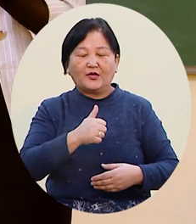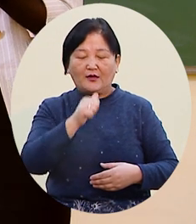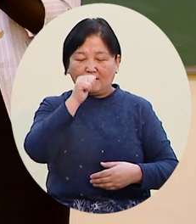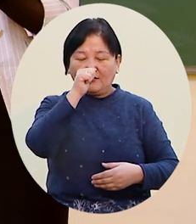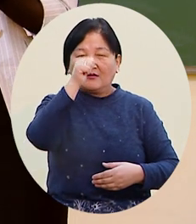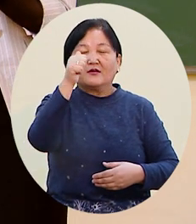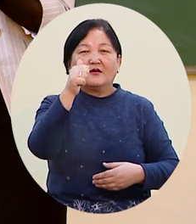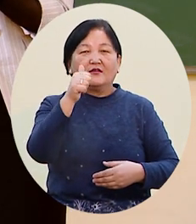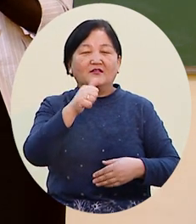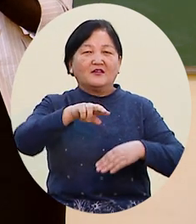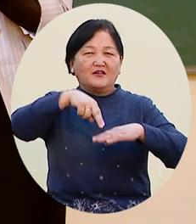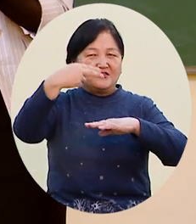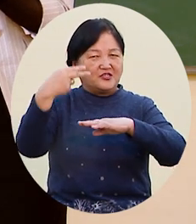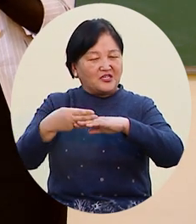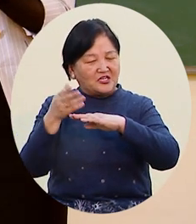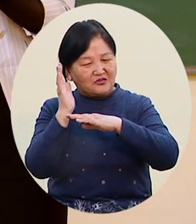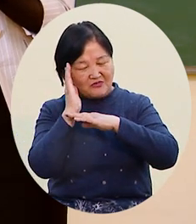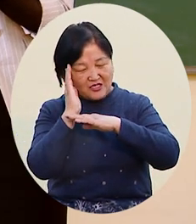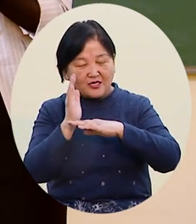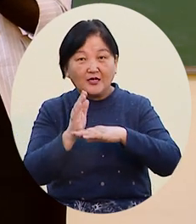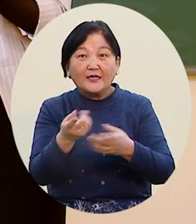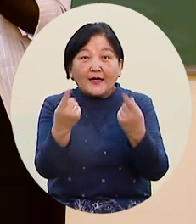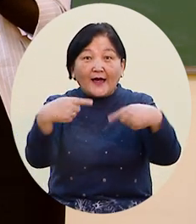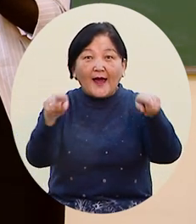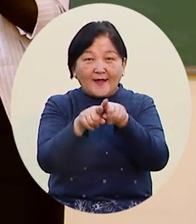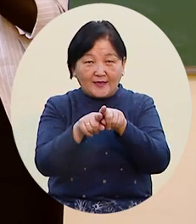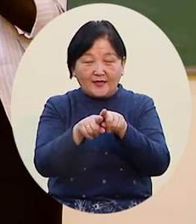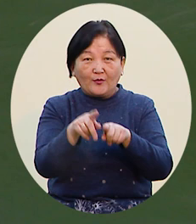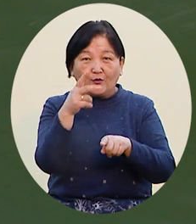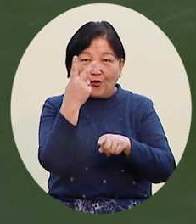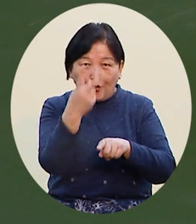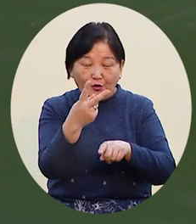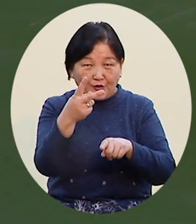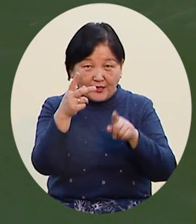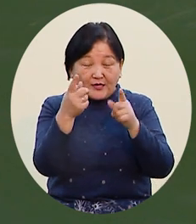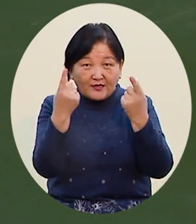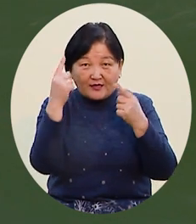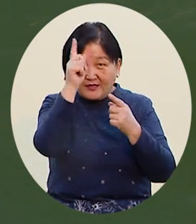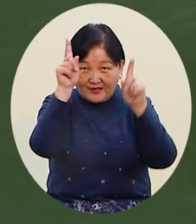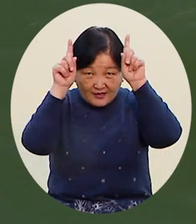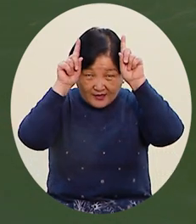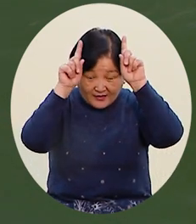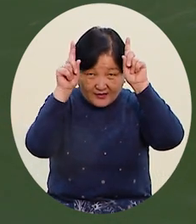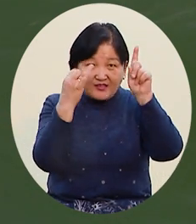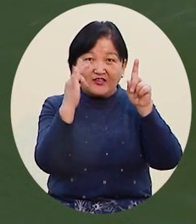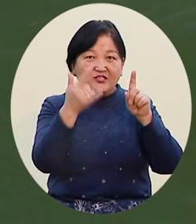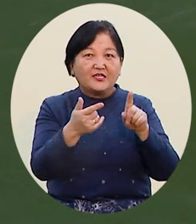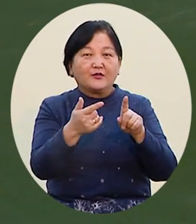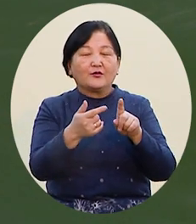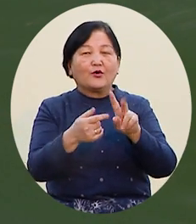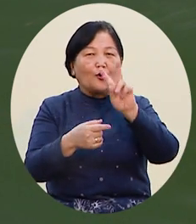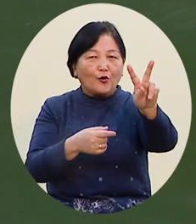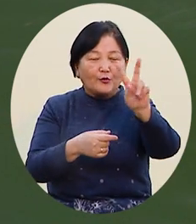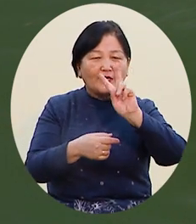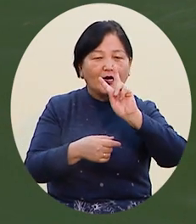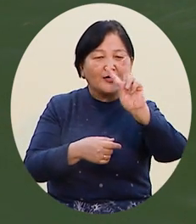Ирээдээ орогдой хоёр эртний нарнаар босож хатрах тишиг сургуул харайхгүй дасгал хийн.